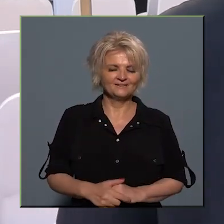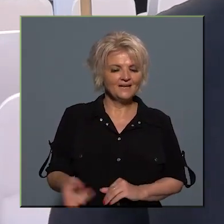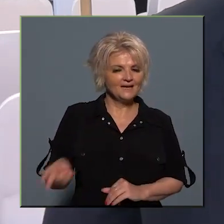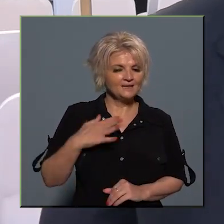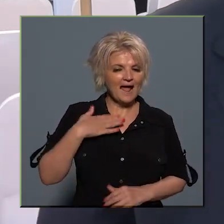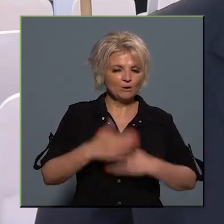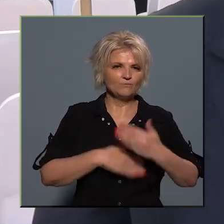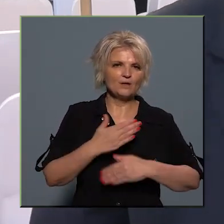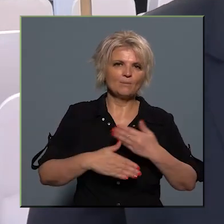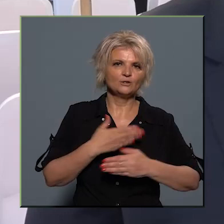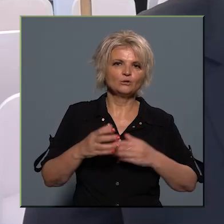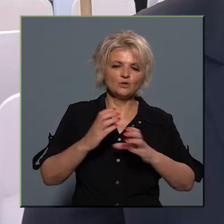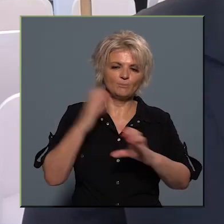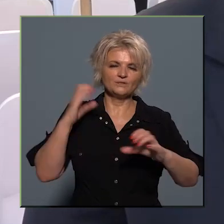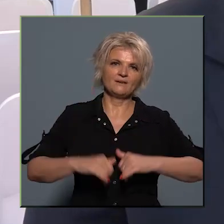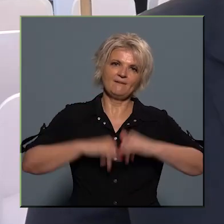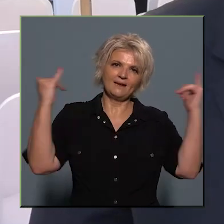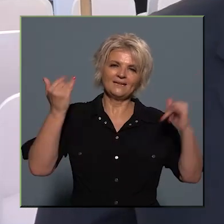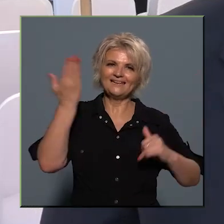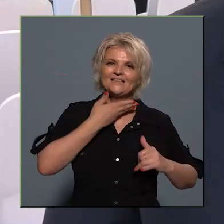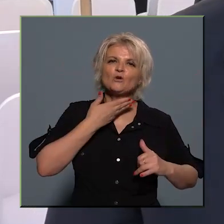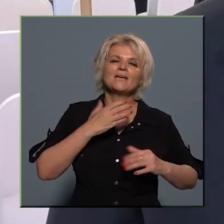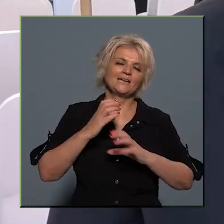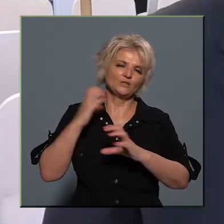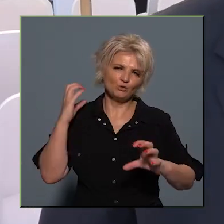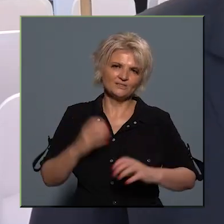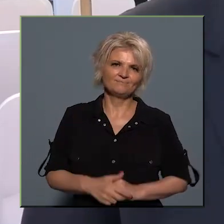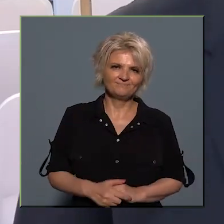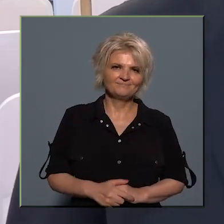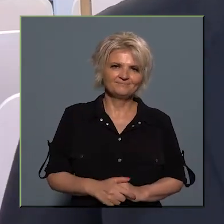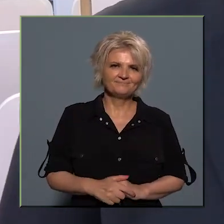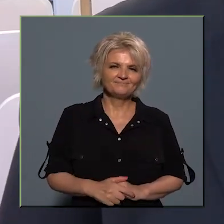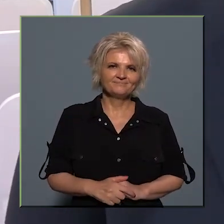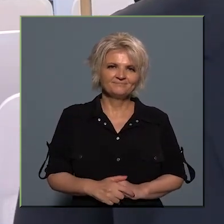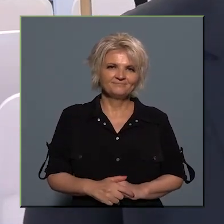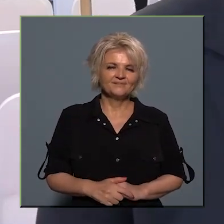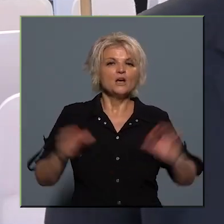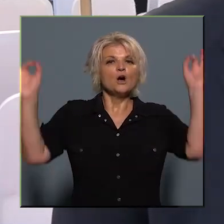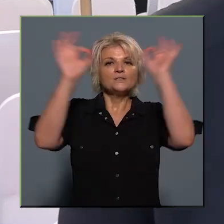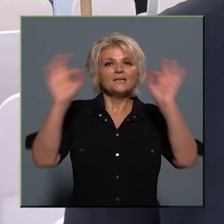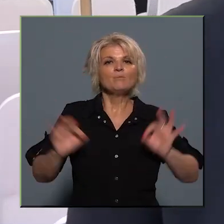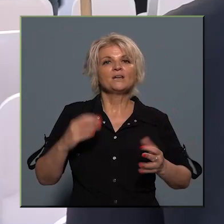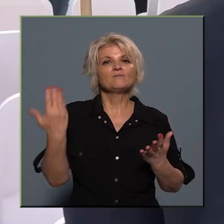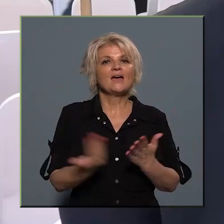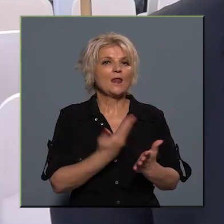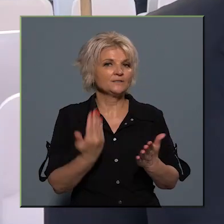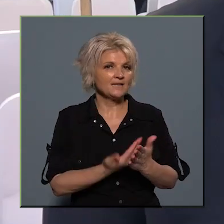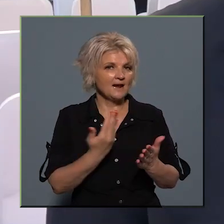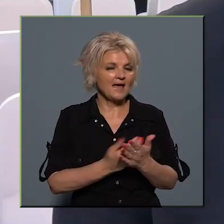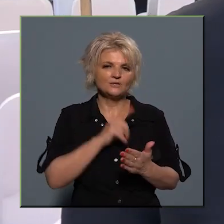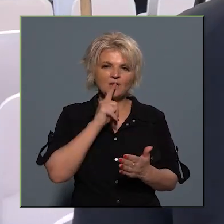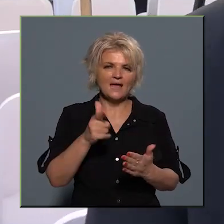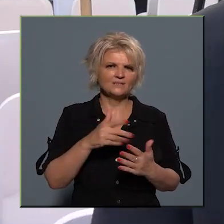folyik buszfejlesztés a hidrogénes buszoknál. Az ipari felhasználás lesz egy